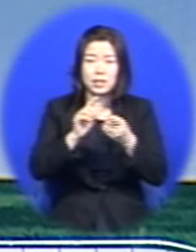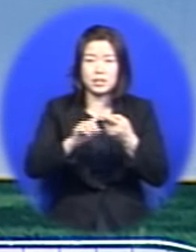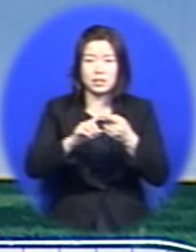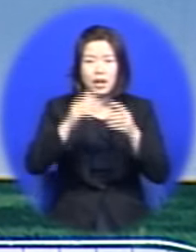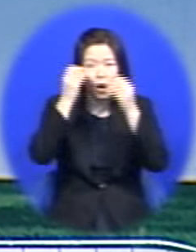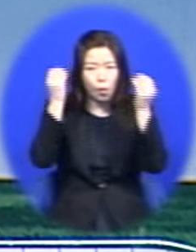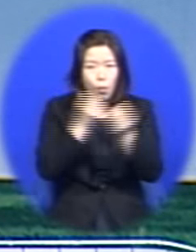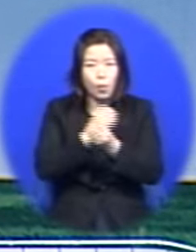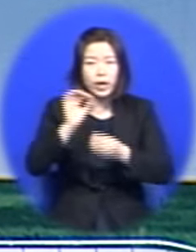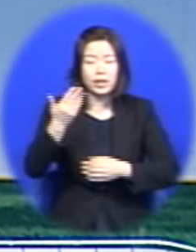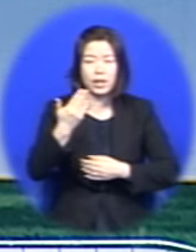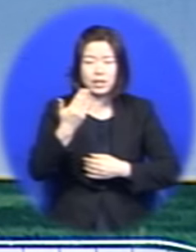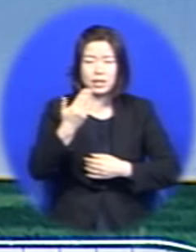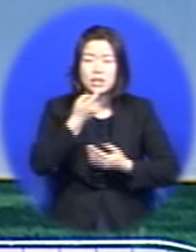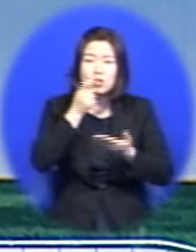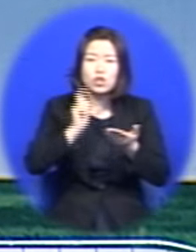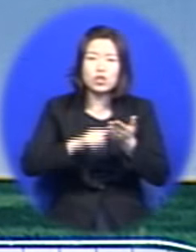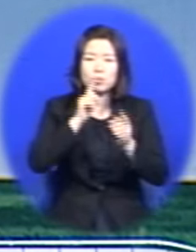곡해되기 쉬운 메시지예요.